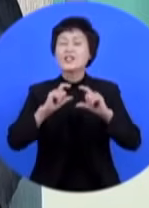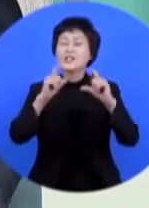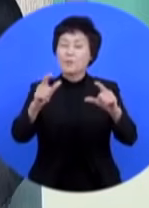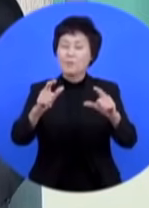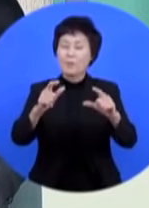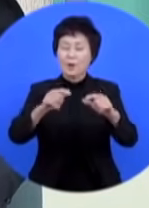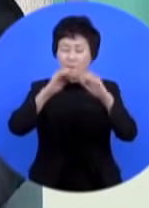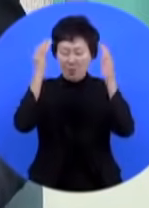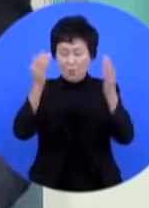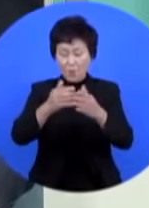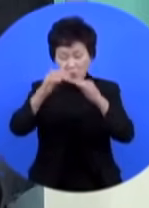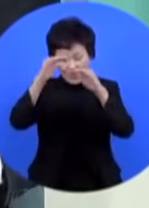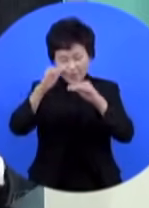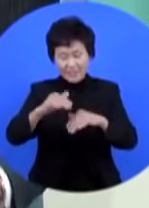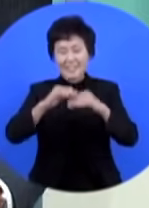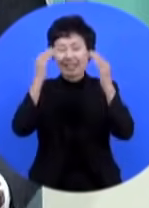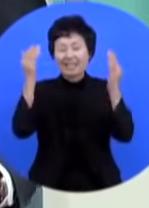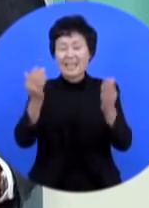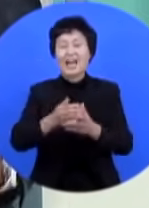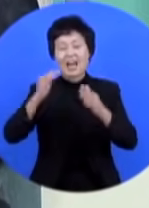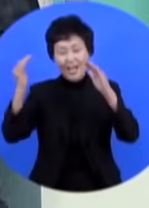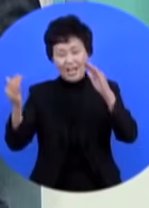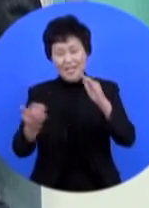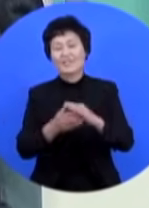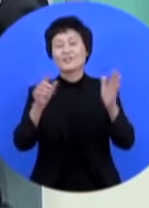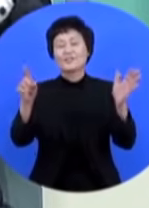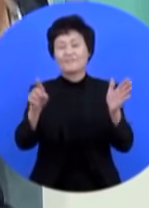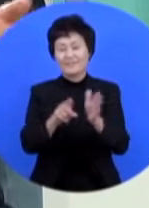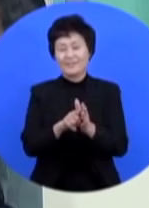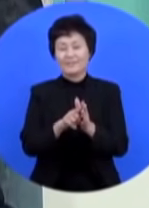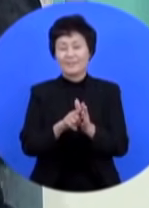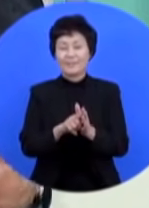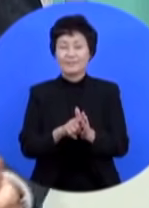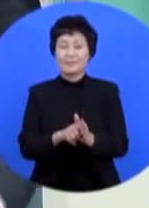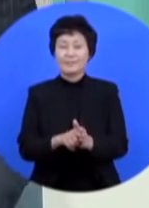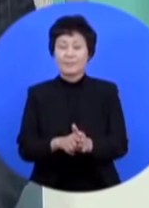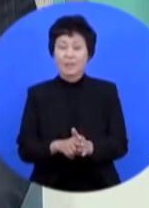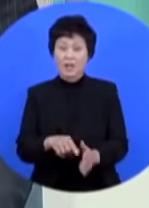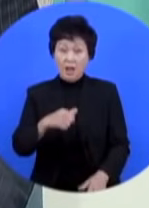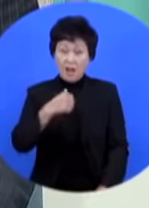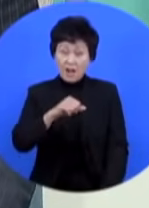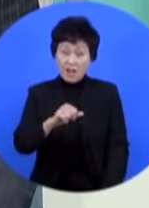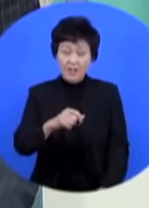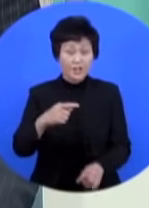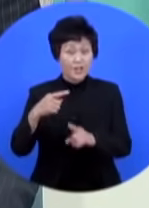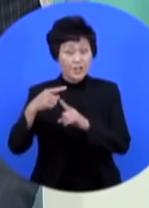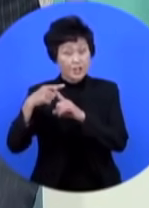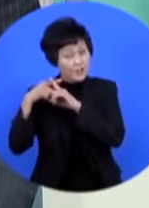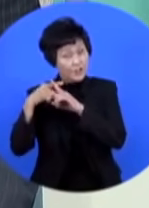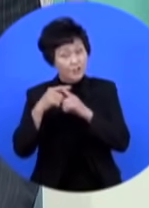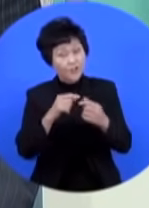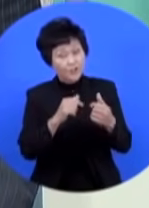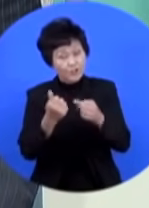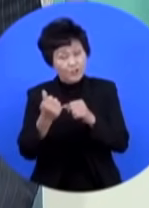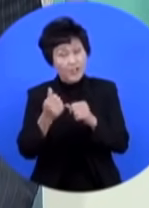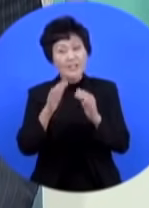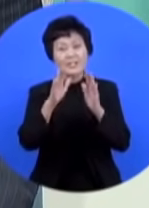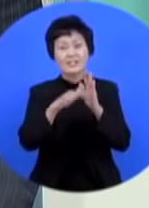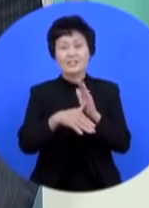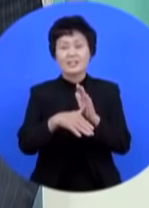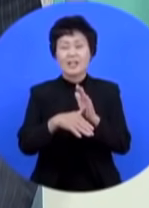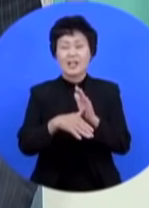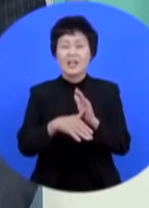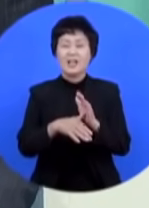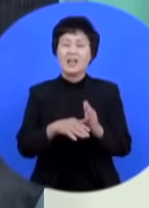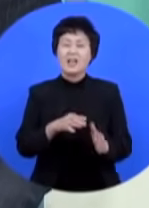감사합니다. 목사님, 저기 그 아드님이 그렇게 이제 순교를 당했을 때 사실은 이게 약한 육신의